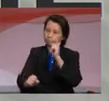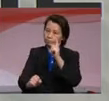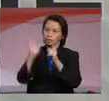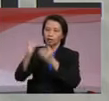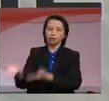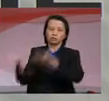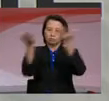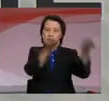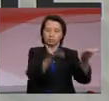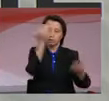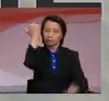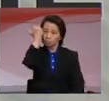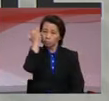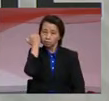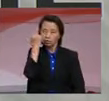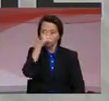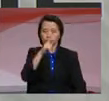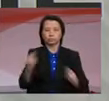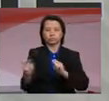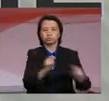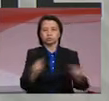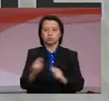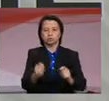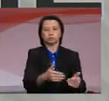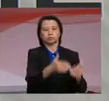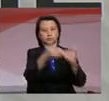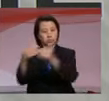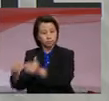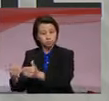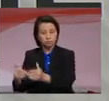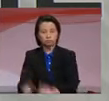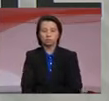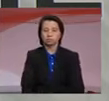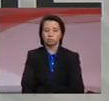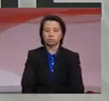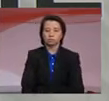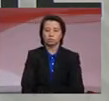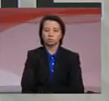bawa ke mahkamah untuk tindakan seterusnya.